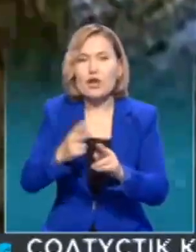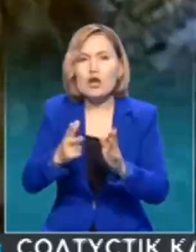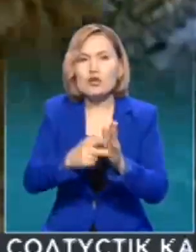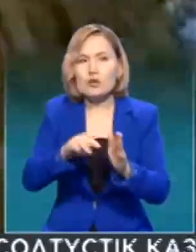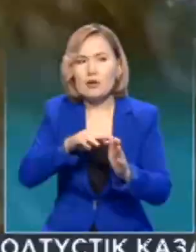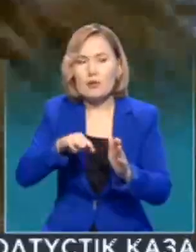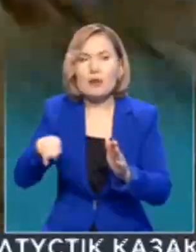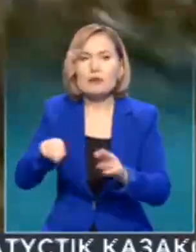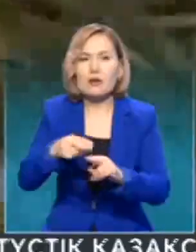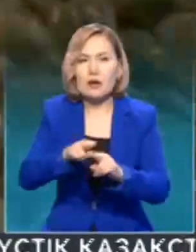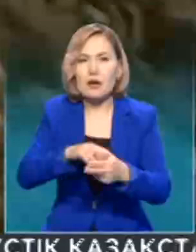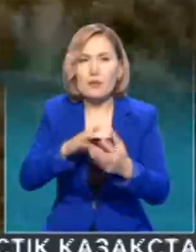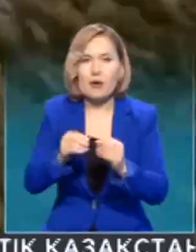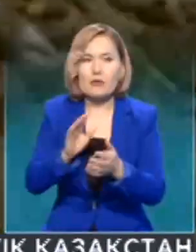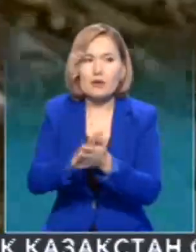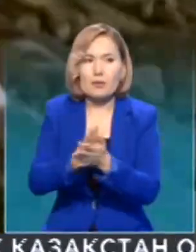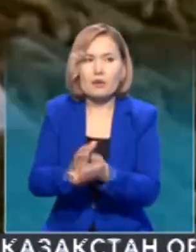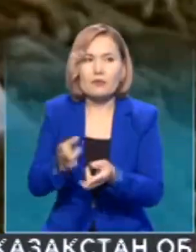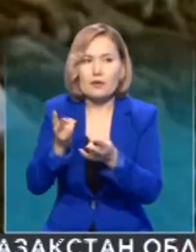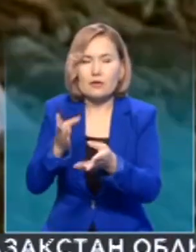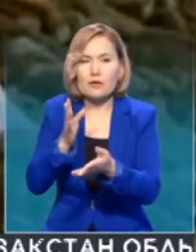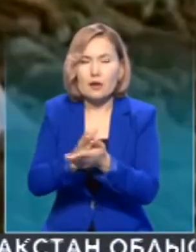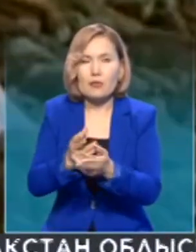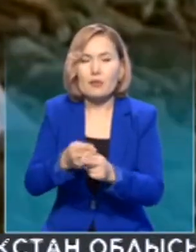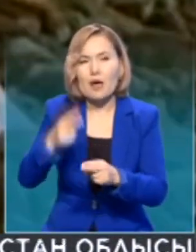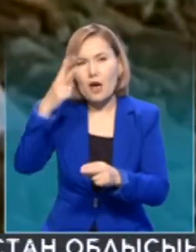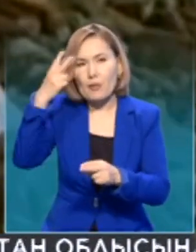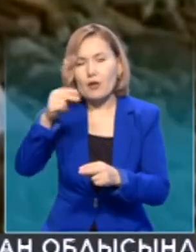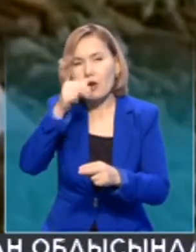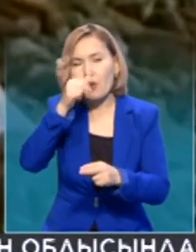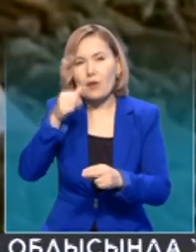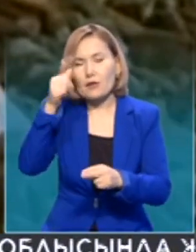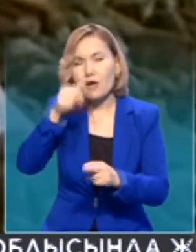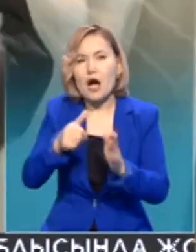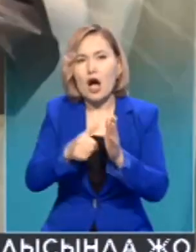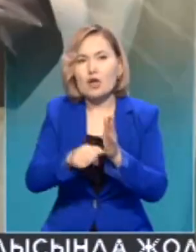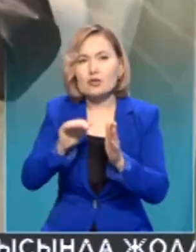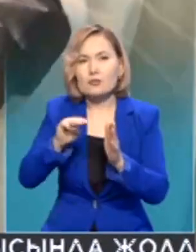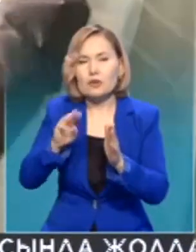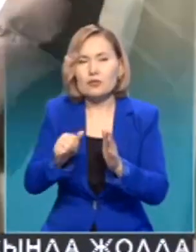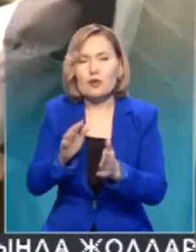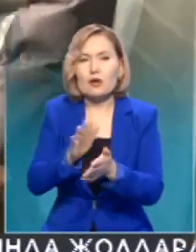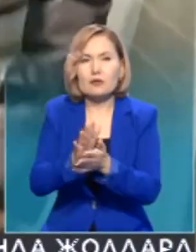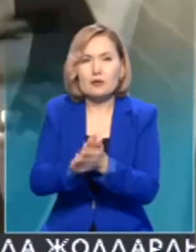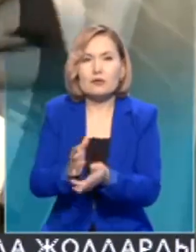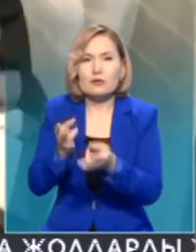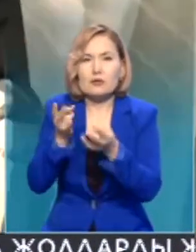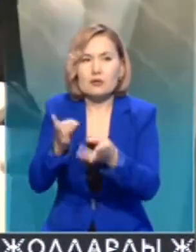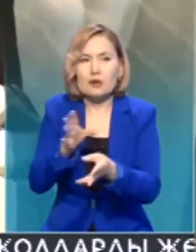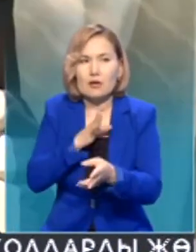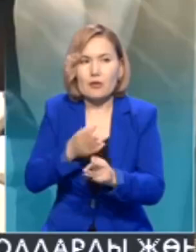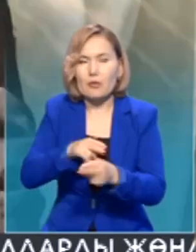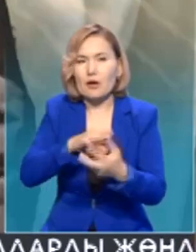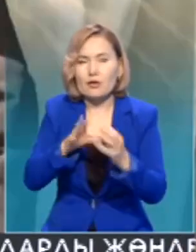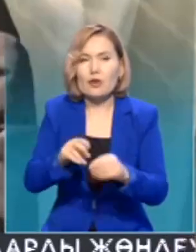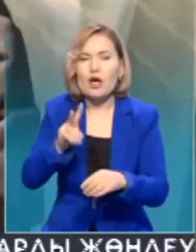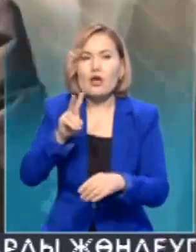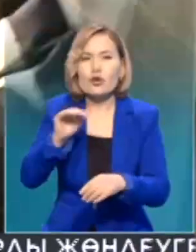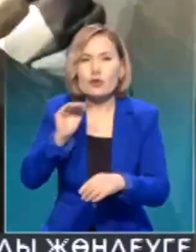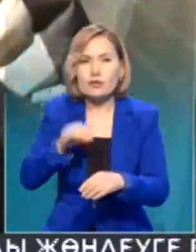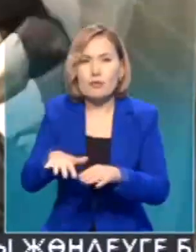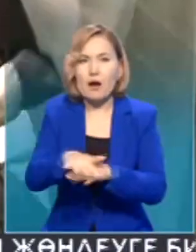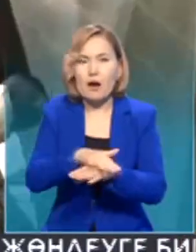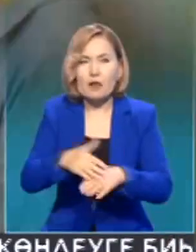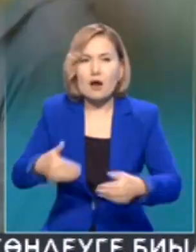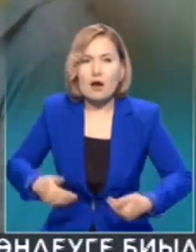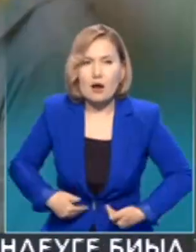құрайтын 1 миллиард тонна тамақ қоқысқа тасталады. Бельгияда да былтыр 600 мың тонна азық-түлік құр рәсуа болған. Ал елде 200 мың адам ыстық тамаққа